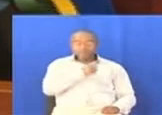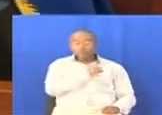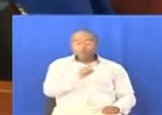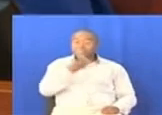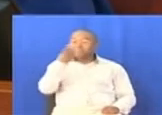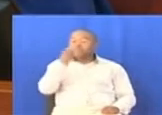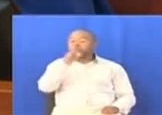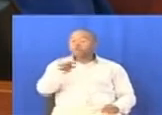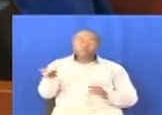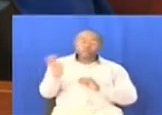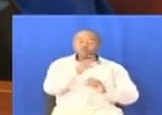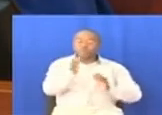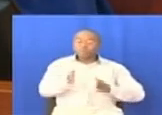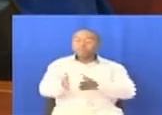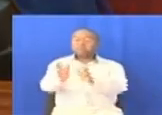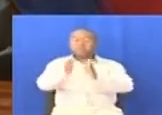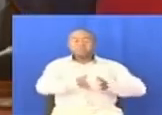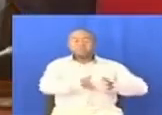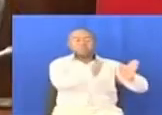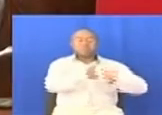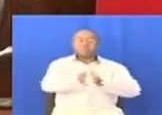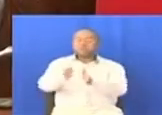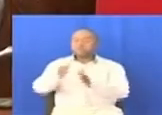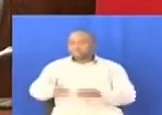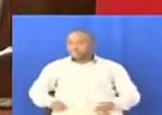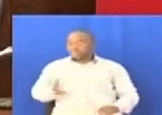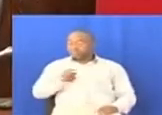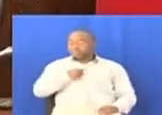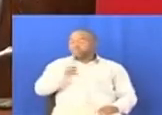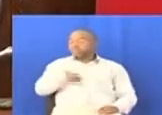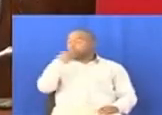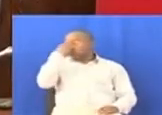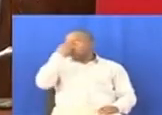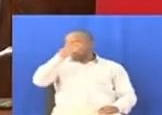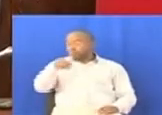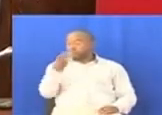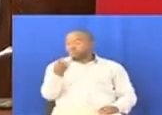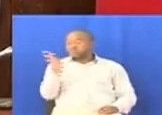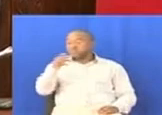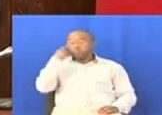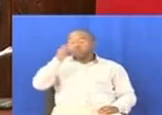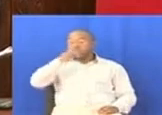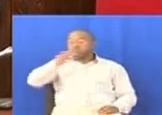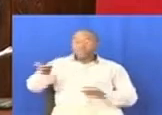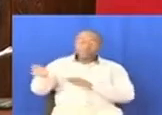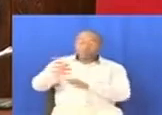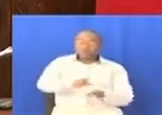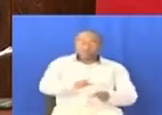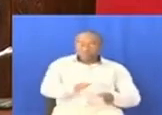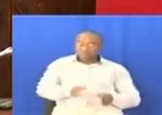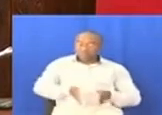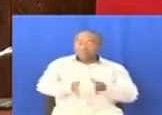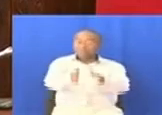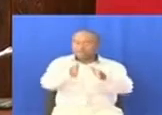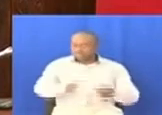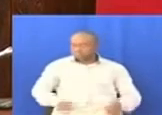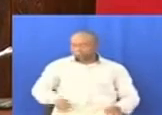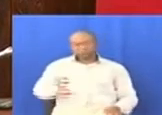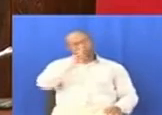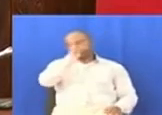wangekuwa wanadondoka barabarani. Mheshimiwa Speaker, mimi niko Dodoma hapa sasa na karibu mwezi wa tatu, sijawahi kumuona mtu amedondoka barabarani. Huu ni